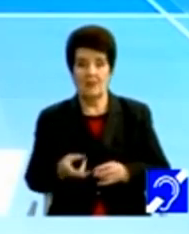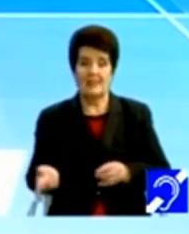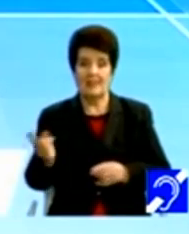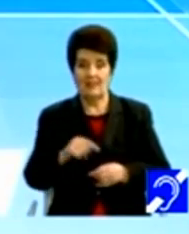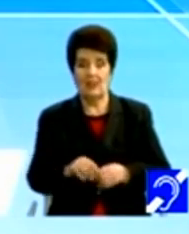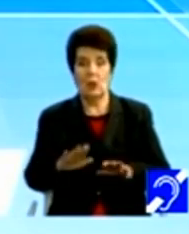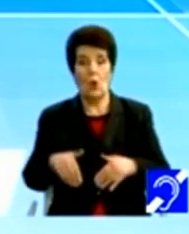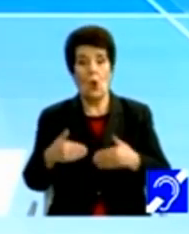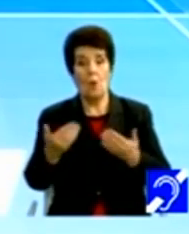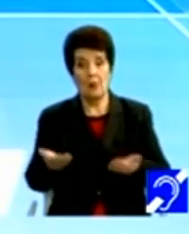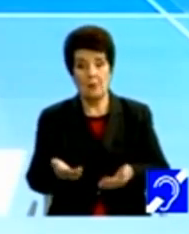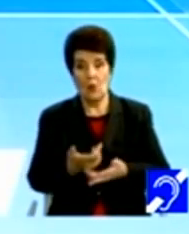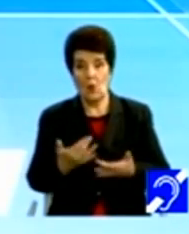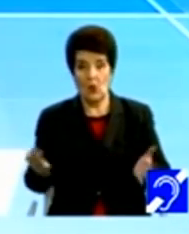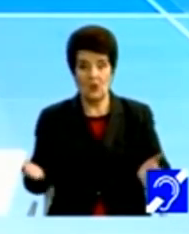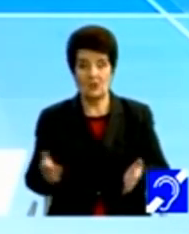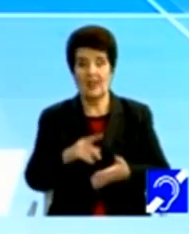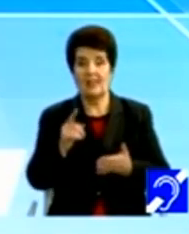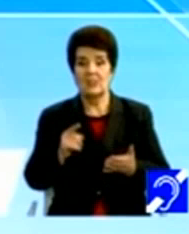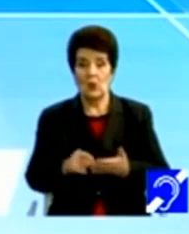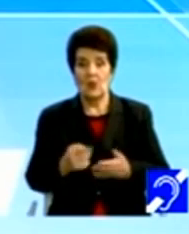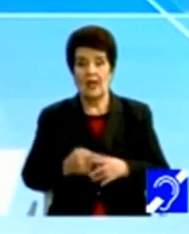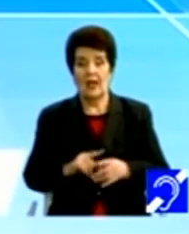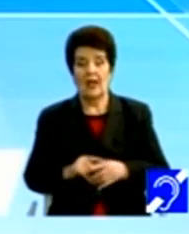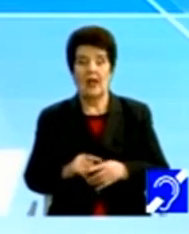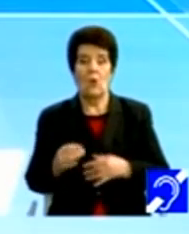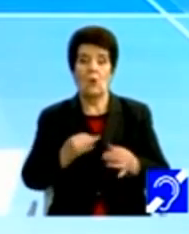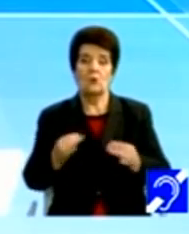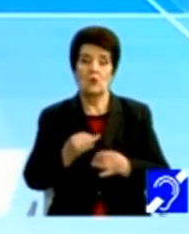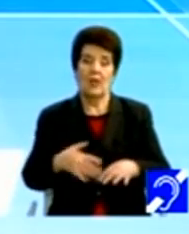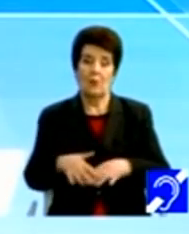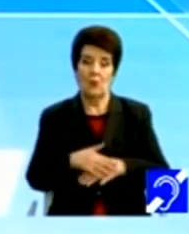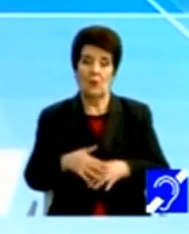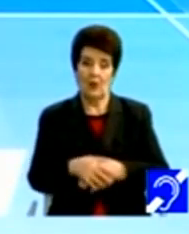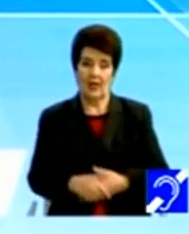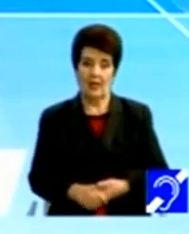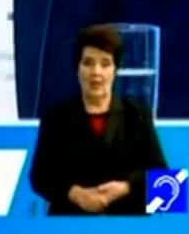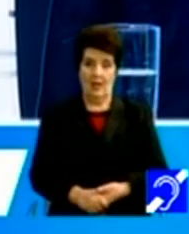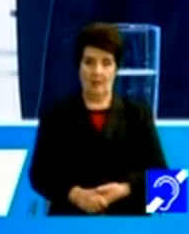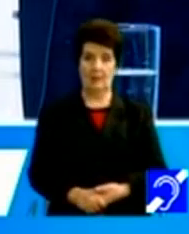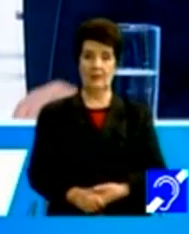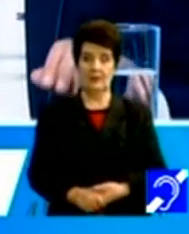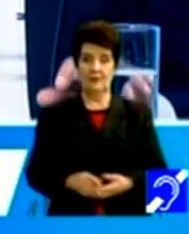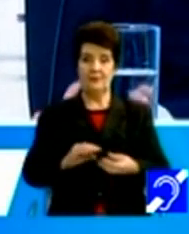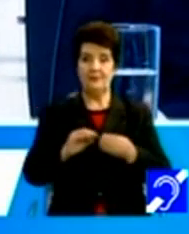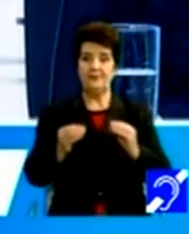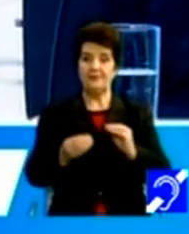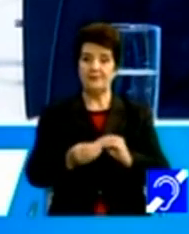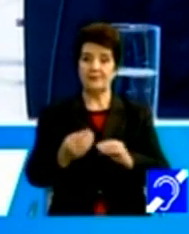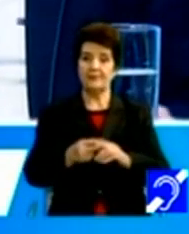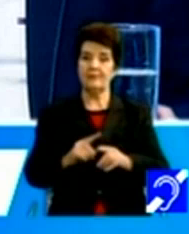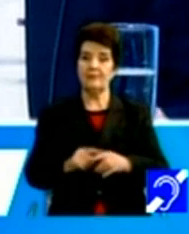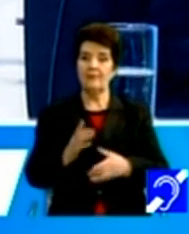o propunere pe orice chestiune care ține de o consultare populară prin referendum. Cu privire la problema care